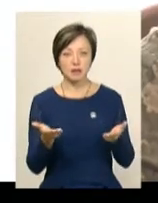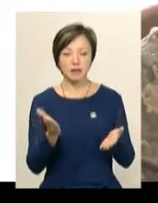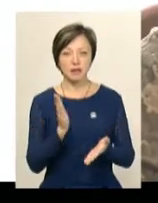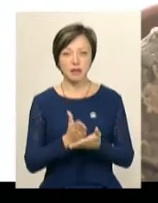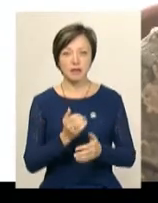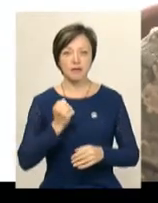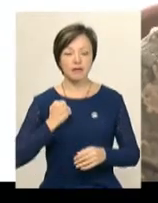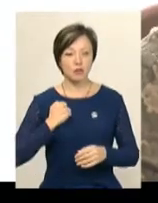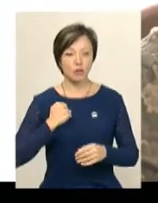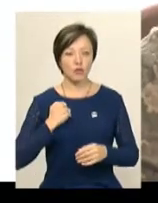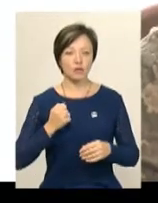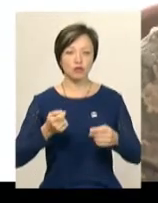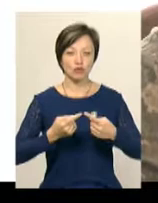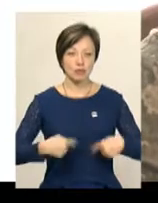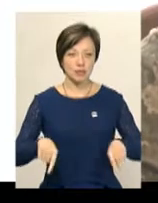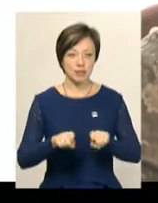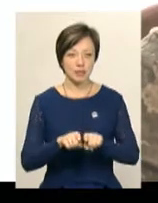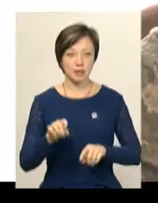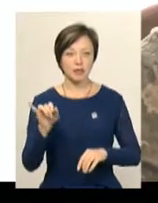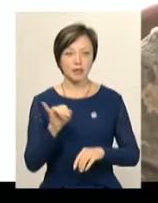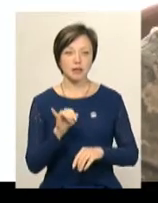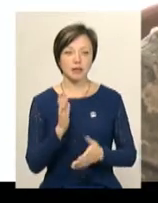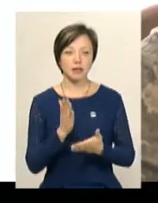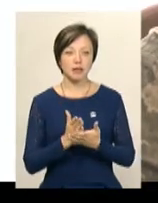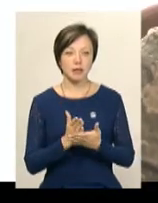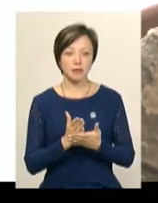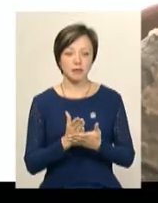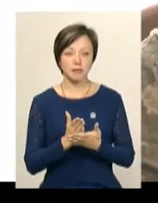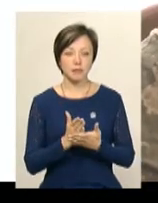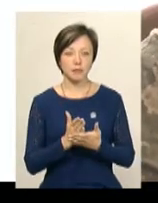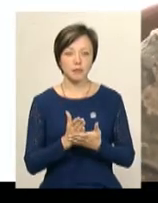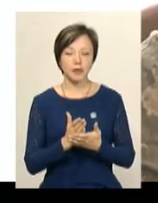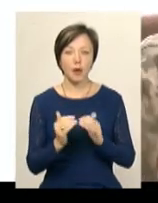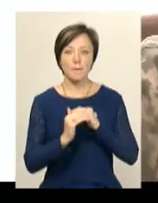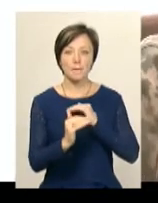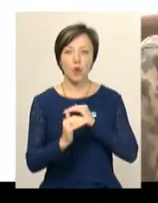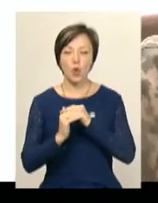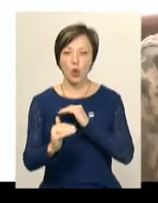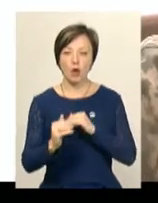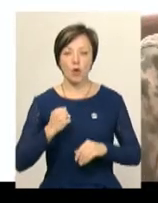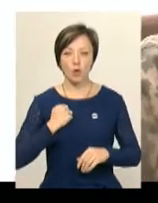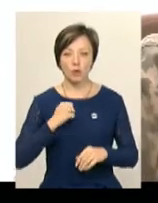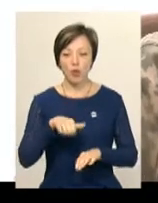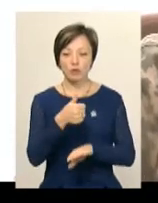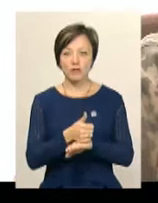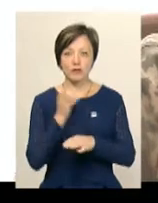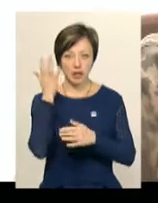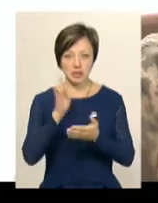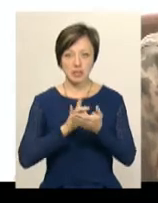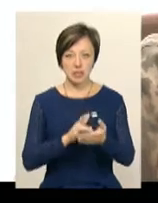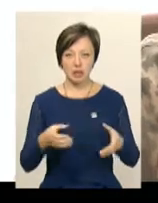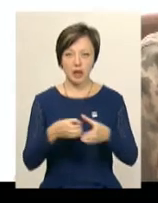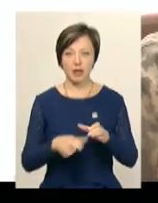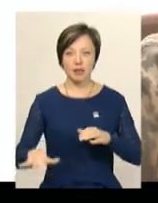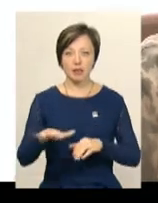в яких є військові чи частини і в яких є полігони. Основна ціль бригади